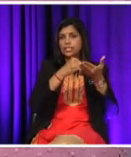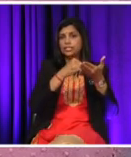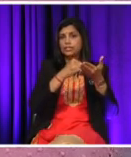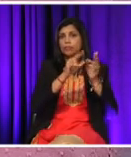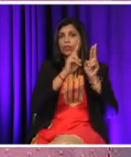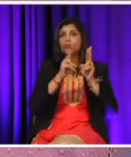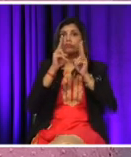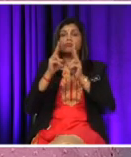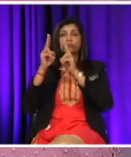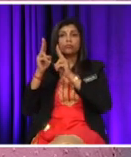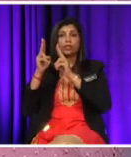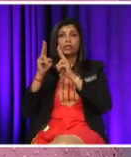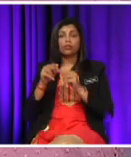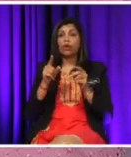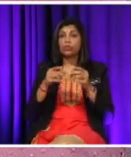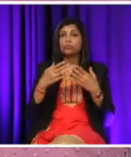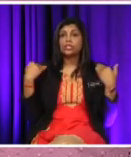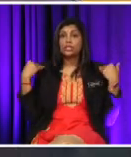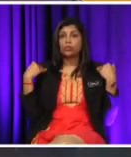balon udara panas